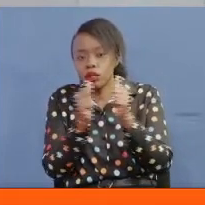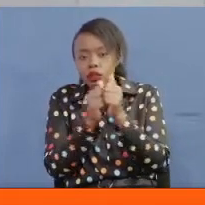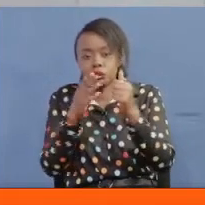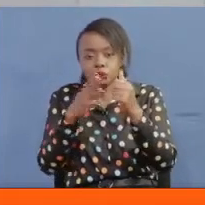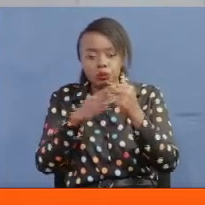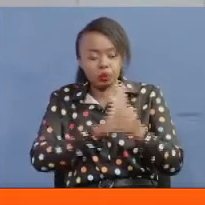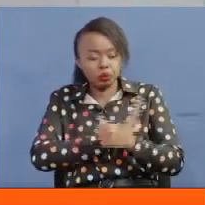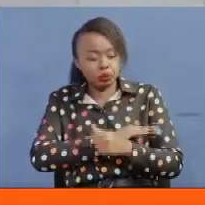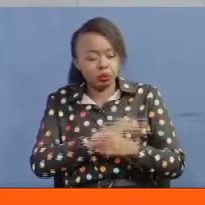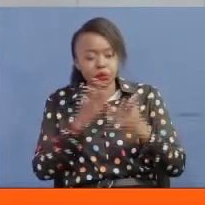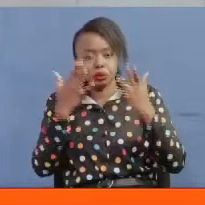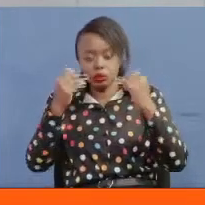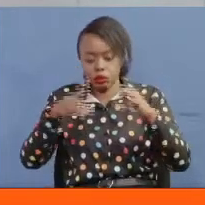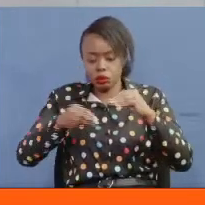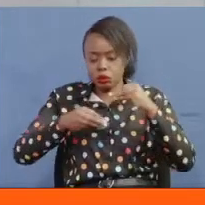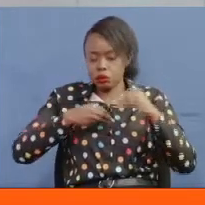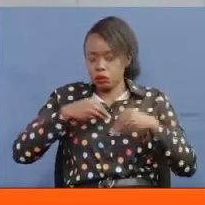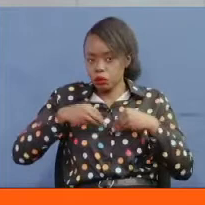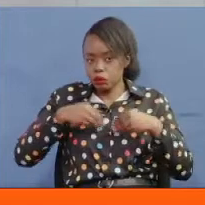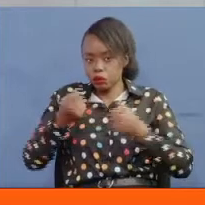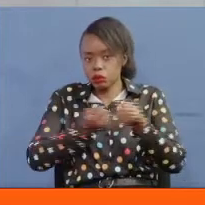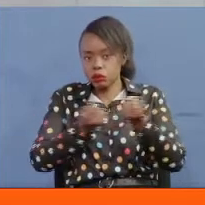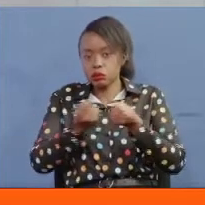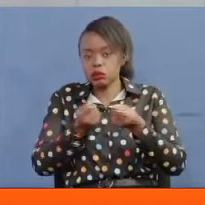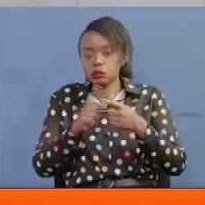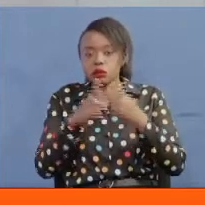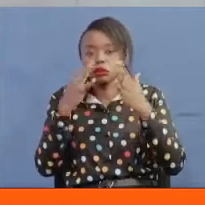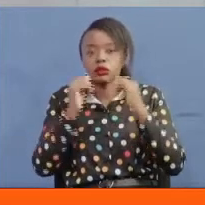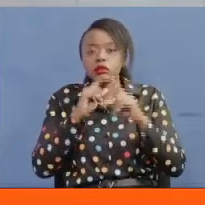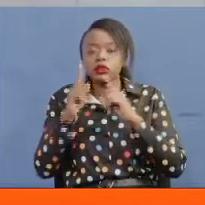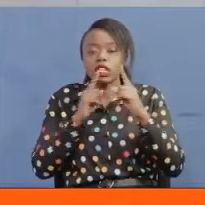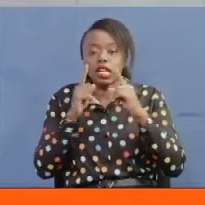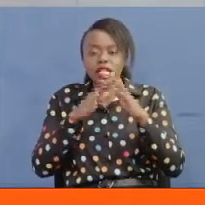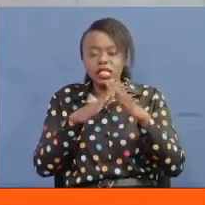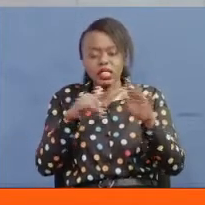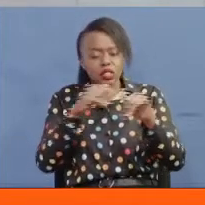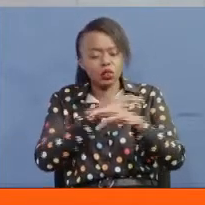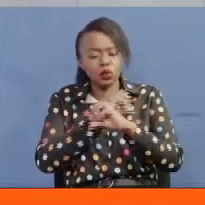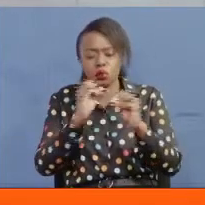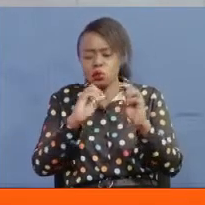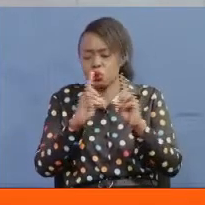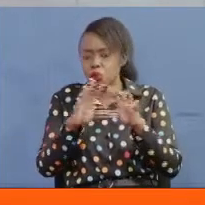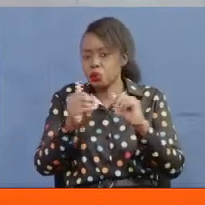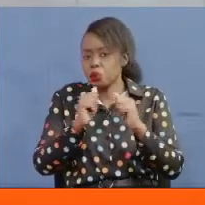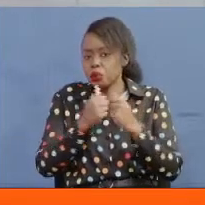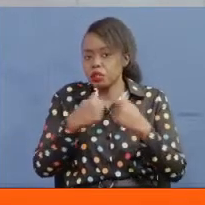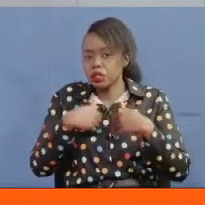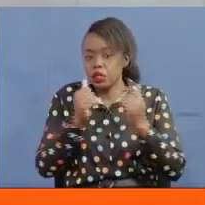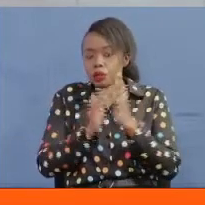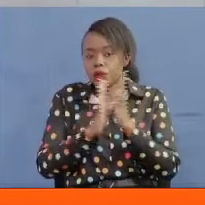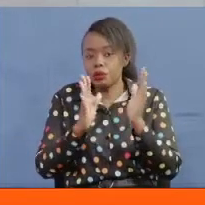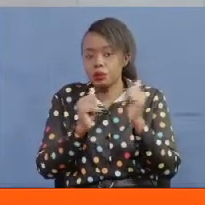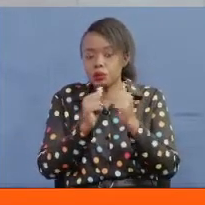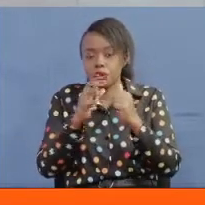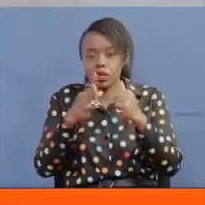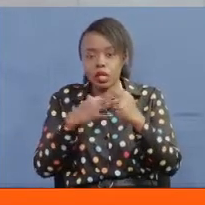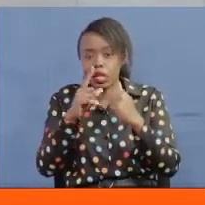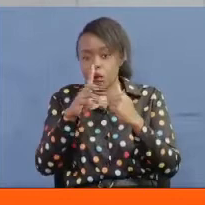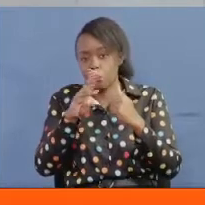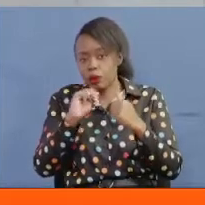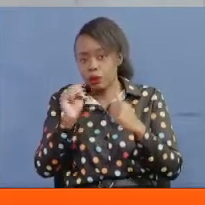14 wamekubali mashtaka. Dereva wao amekana madai hayo ya utapeli na ameachiliwa kwa dhamana ya shilingi